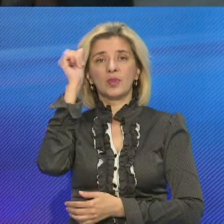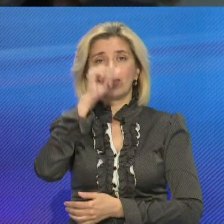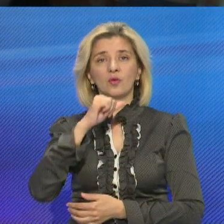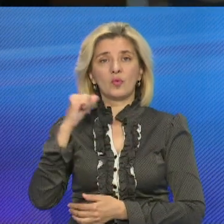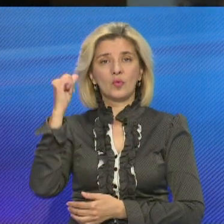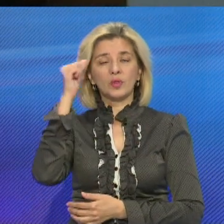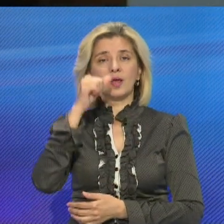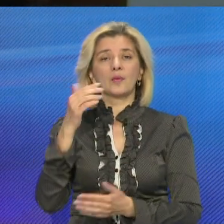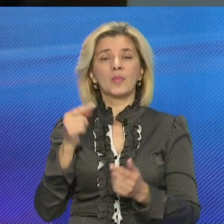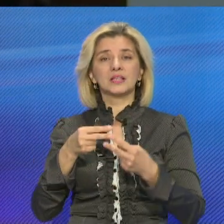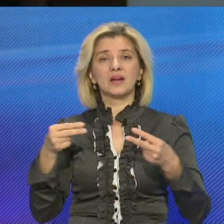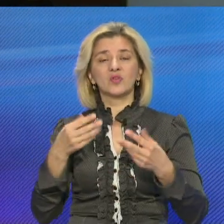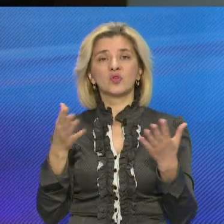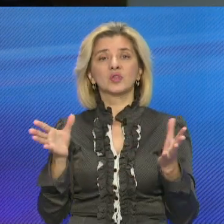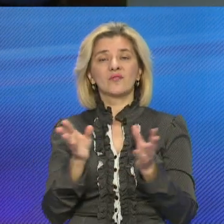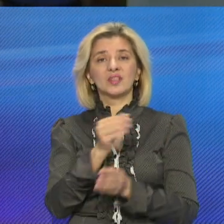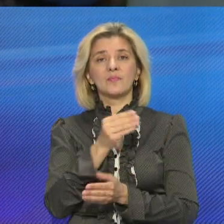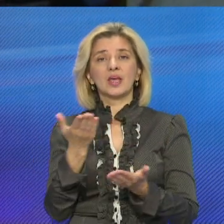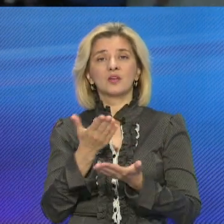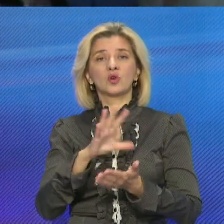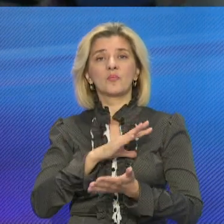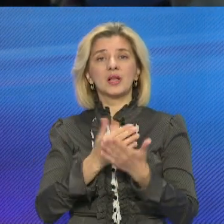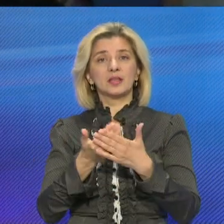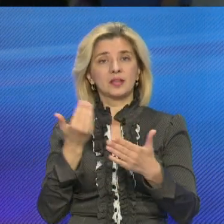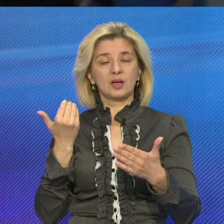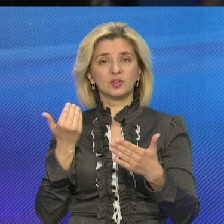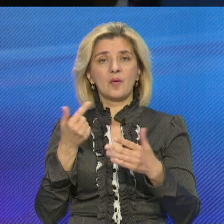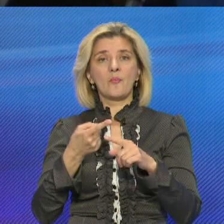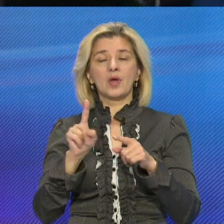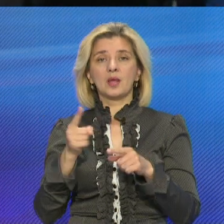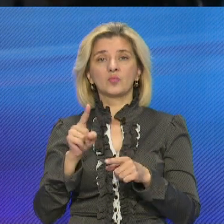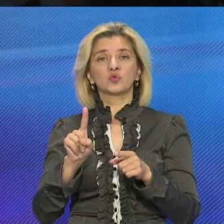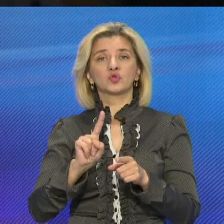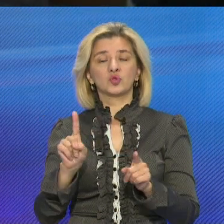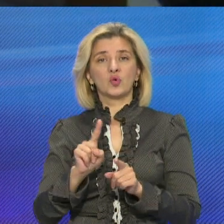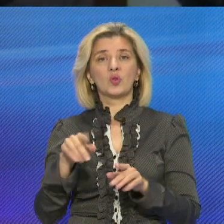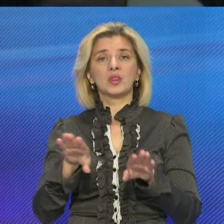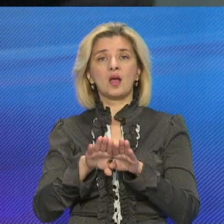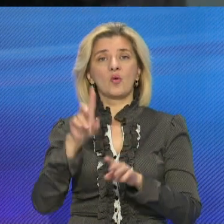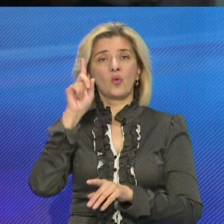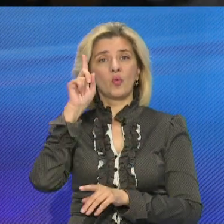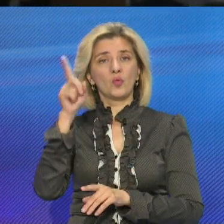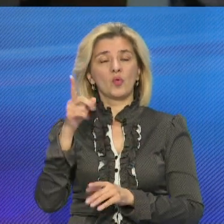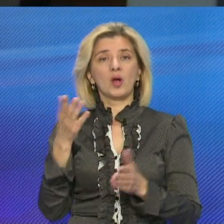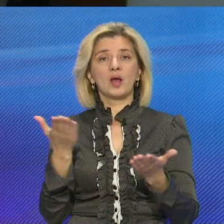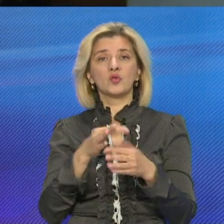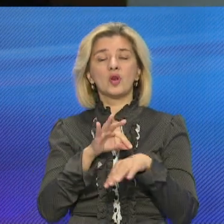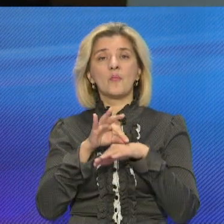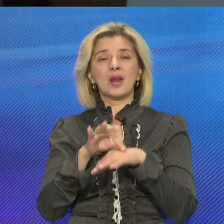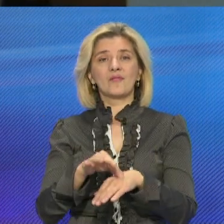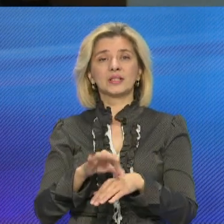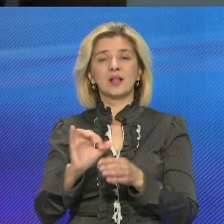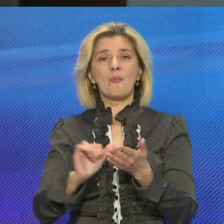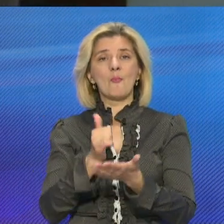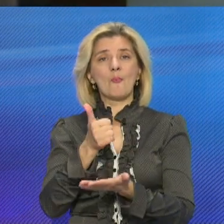со всеми, которые были у нас до этого, потому что такой урок, который проводил президент для широкой